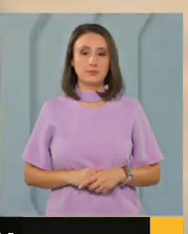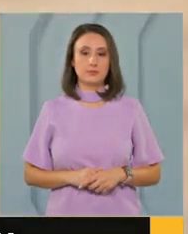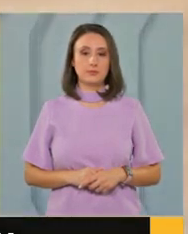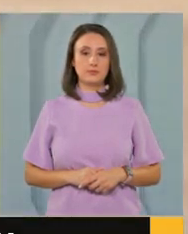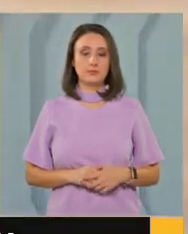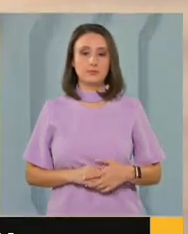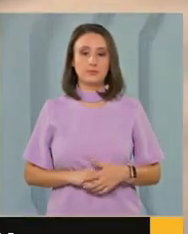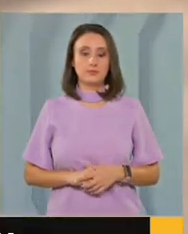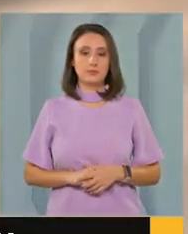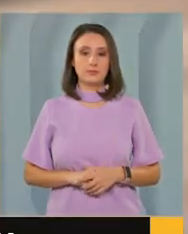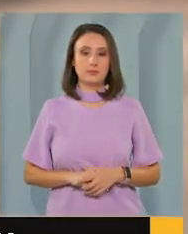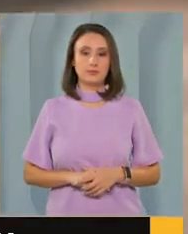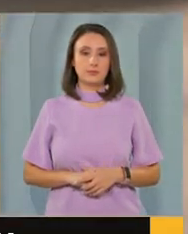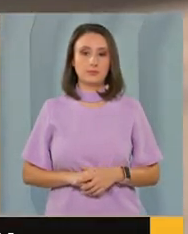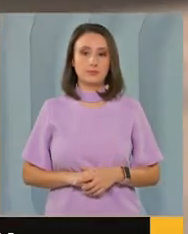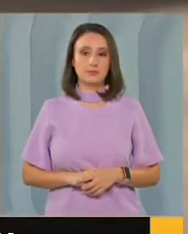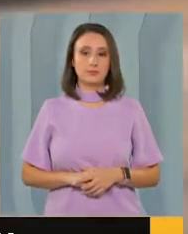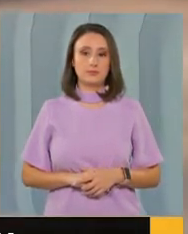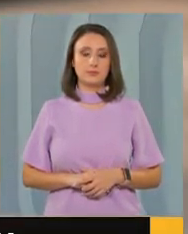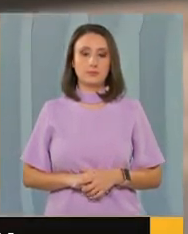Uitați-vă cum l-am prins pe hoțul Virgil la Viena.